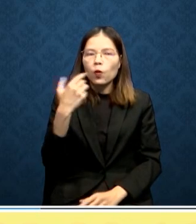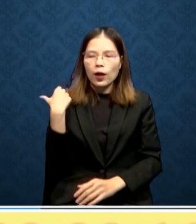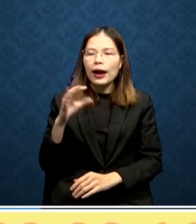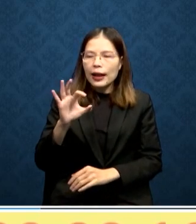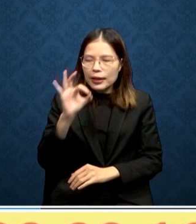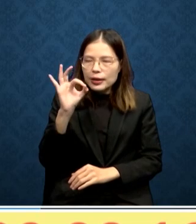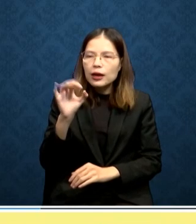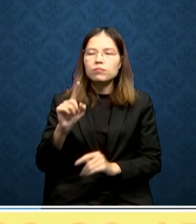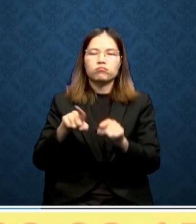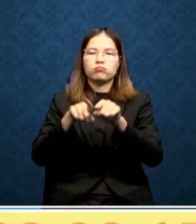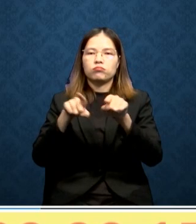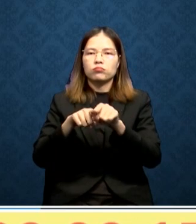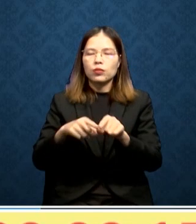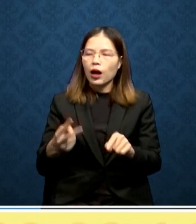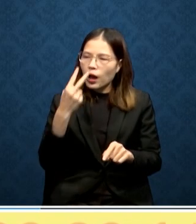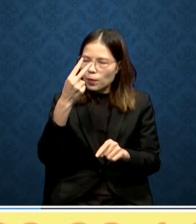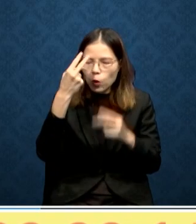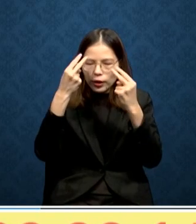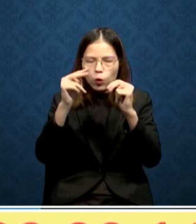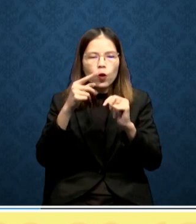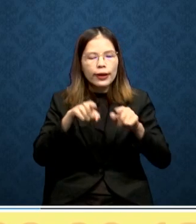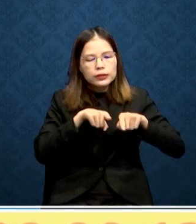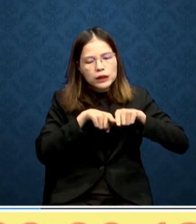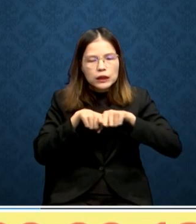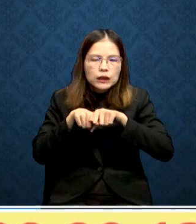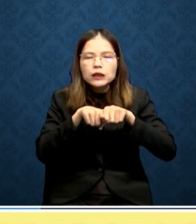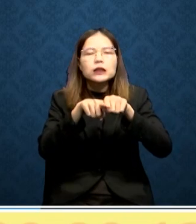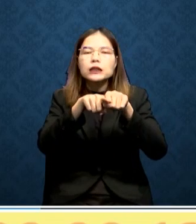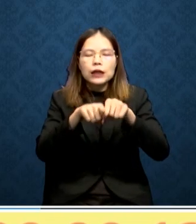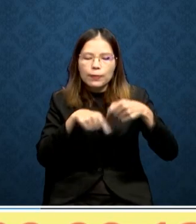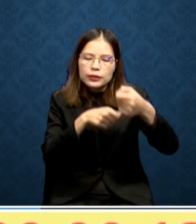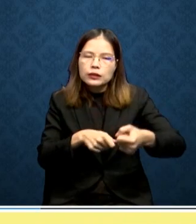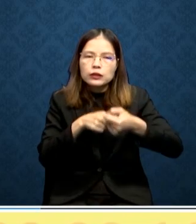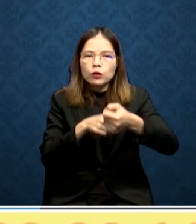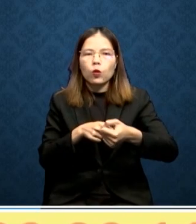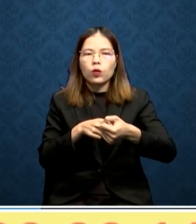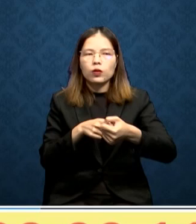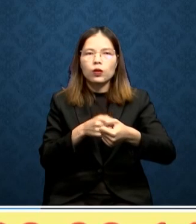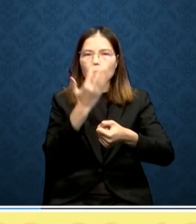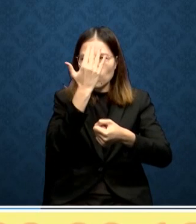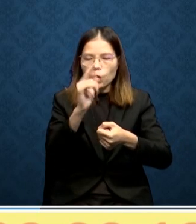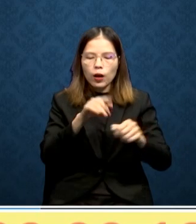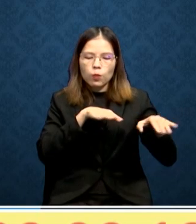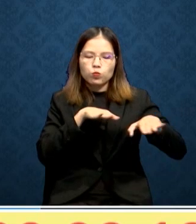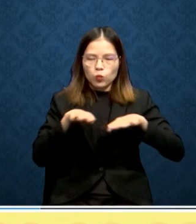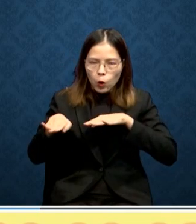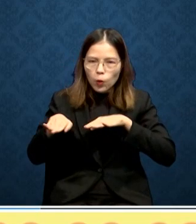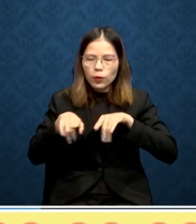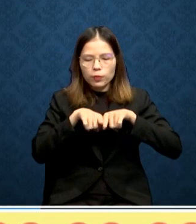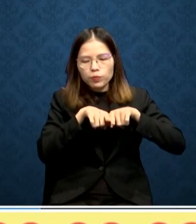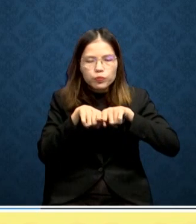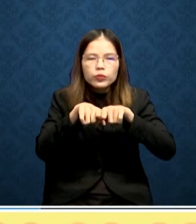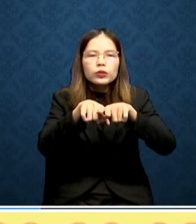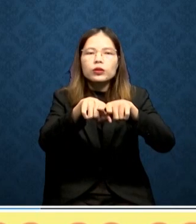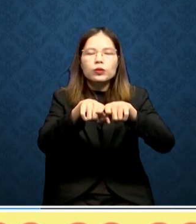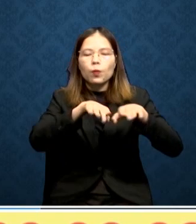มองท่านนะครับอยากจะให้เดินไปดวยกันกับเกษตรครับเกรศกรธพร้มจะเดินไปกับเถในโยกรมตี